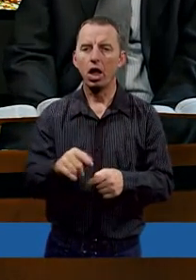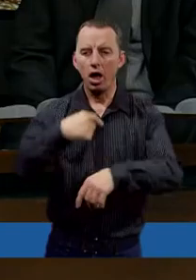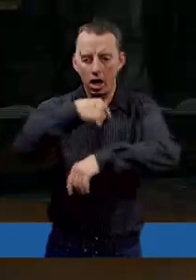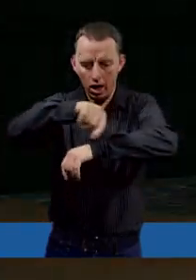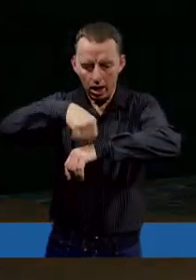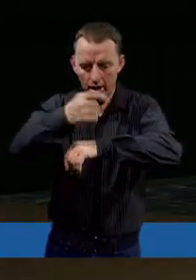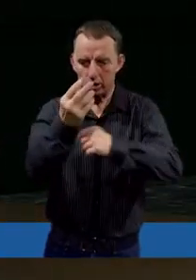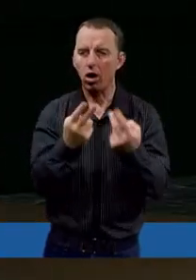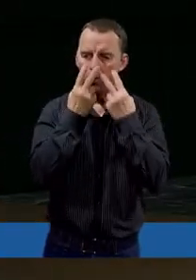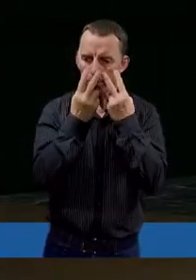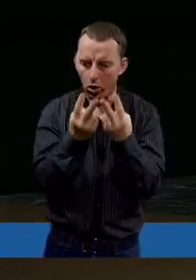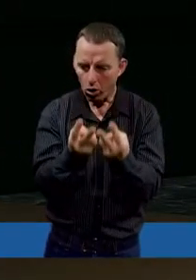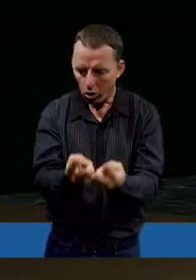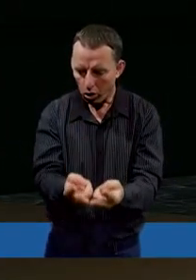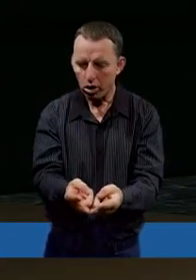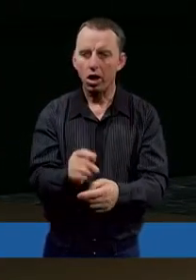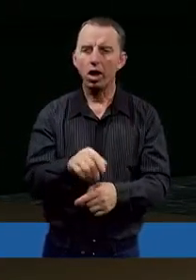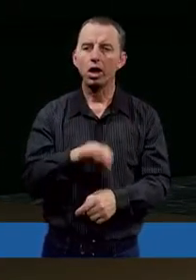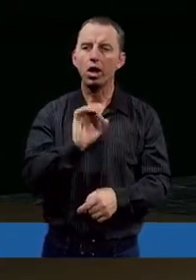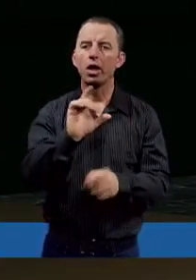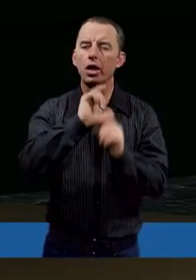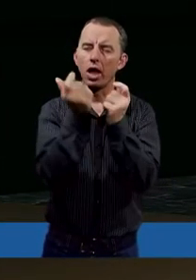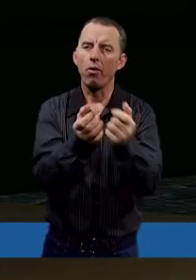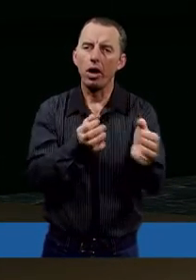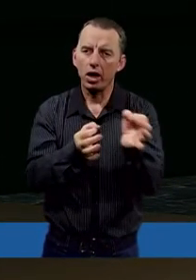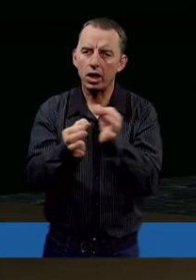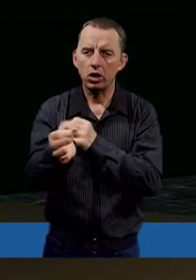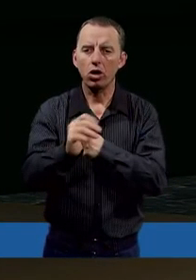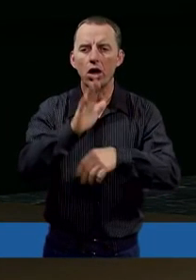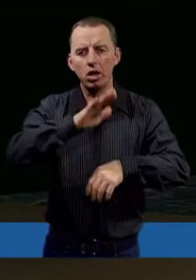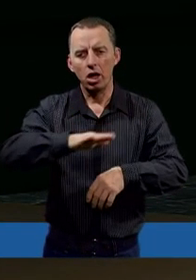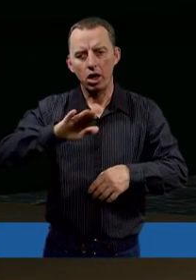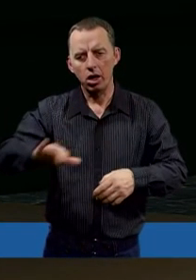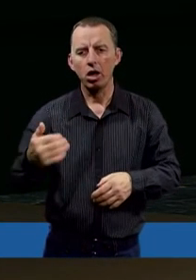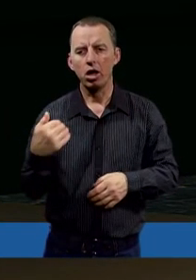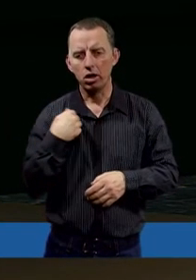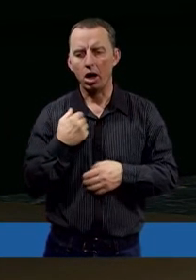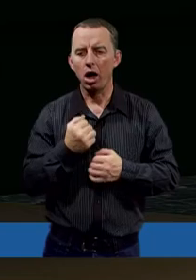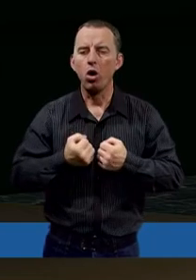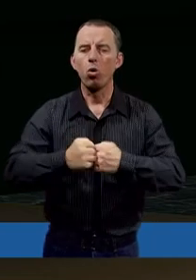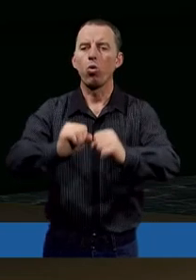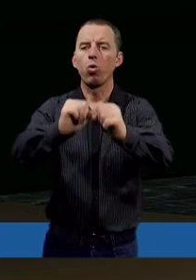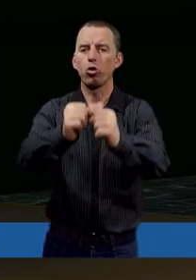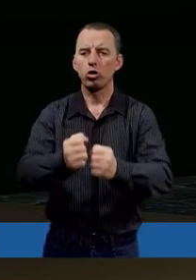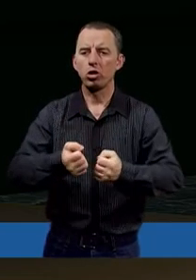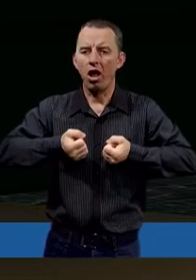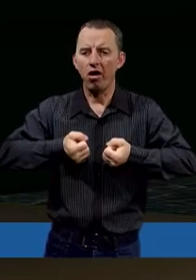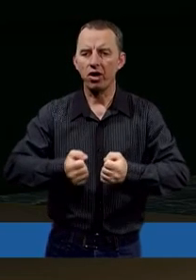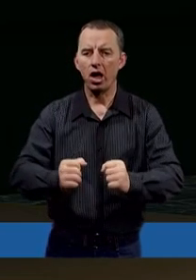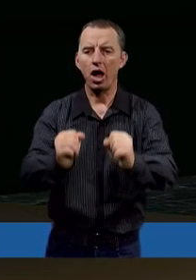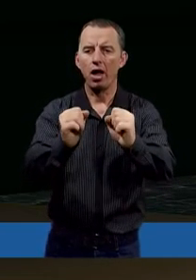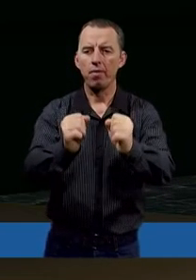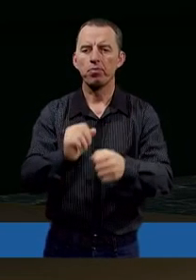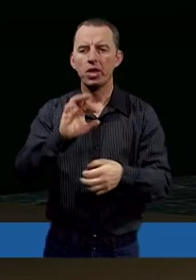poglądową. Widzimy tak w tej całej historii tego narodu, że to była taka huśtawka.